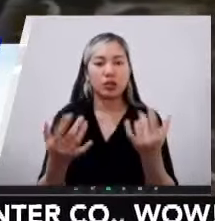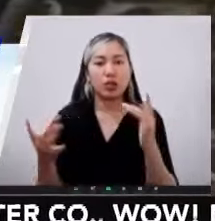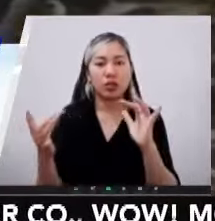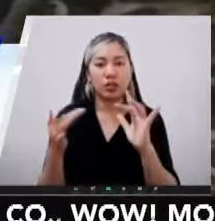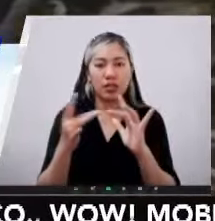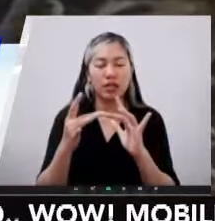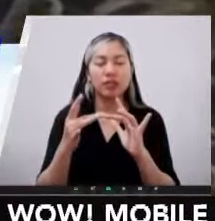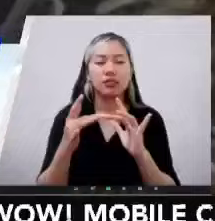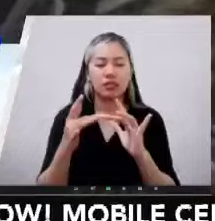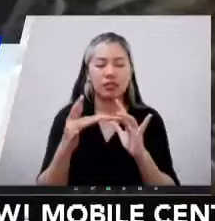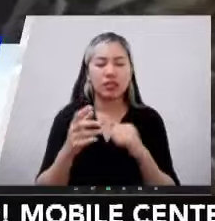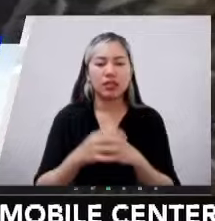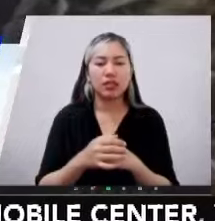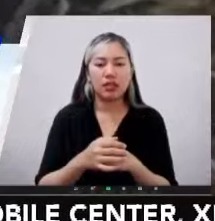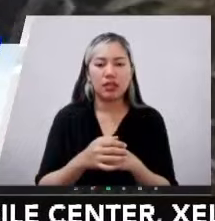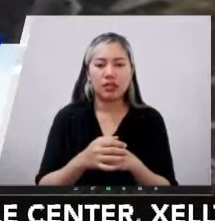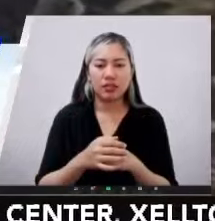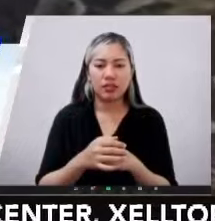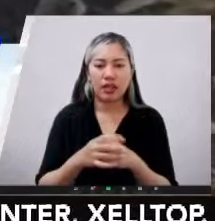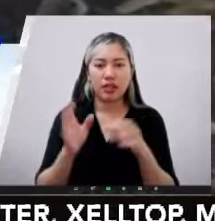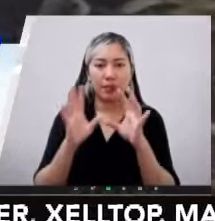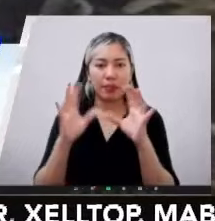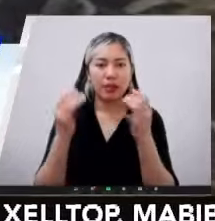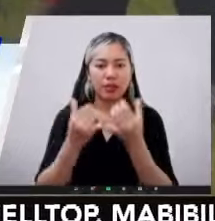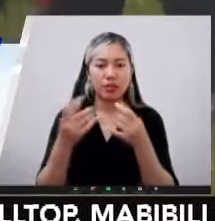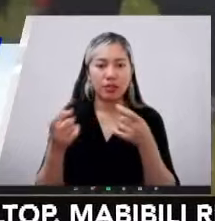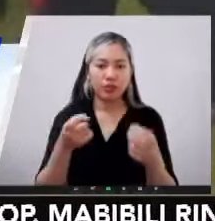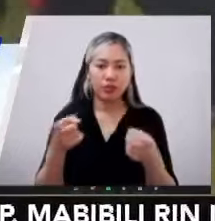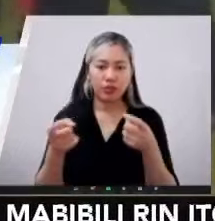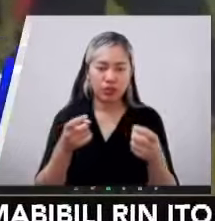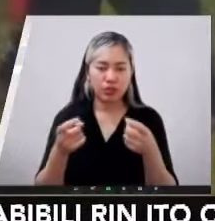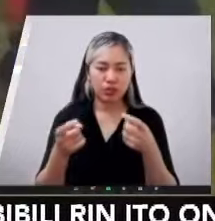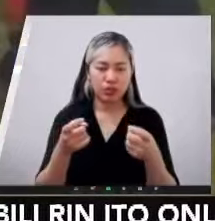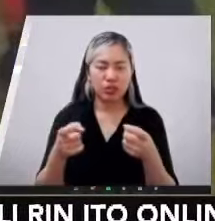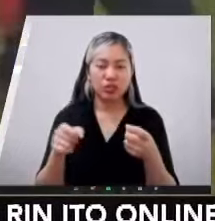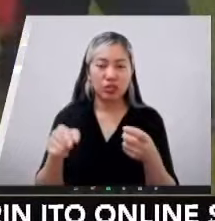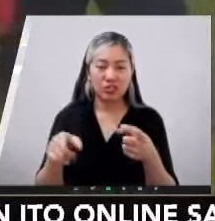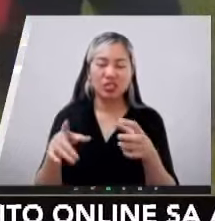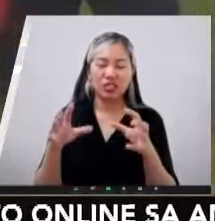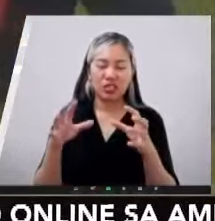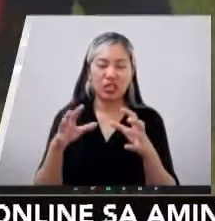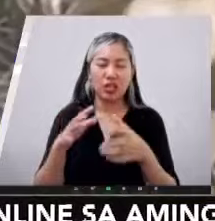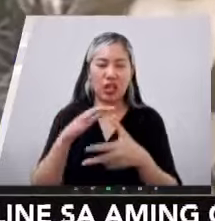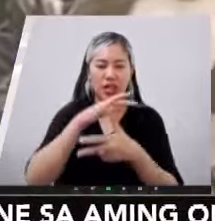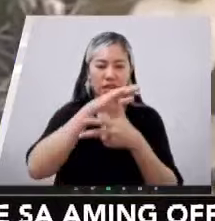mga otoridad ang kumpanyang nag-ooperate na bumagsak na helicopter.